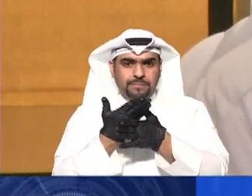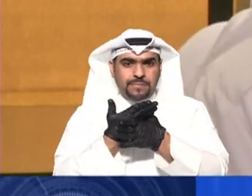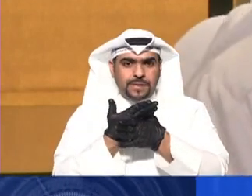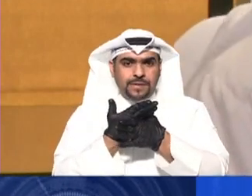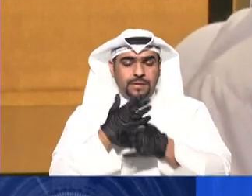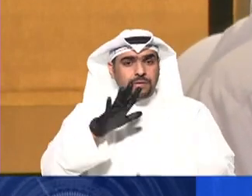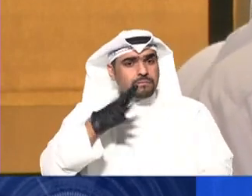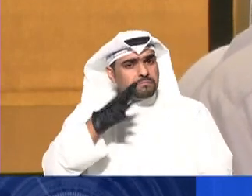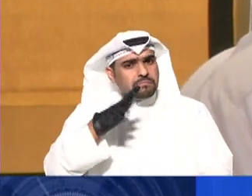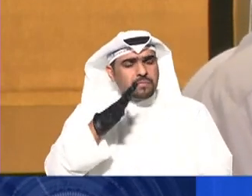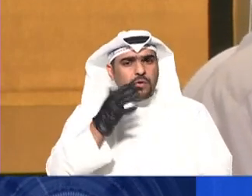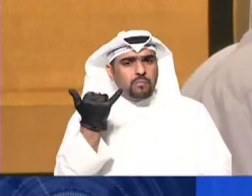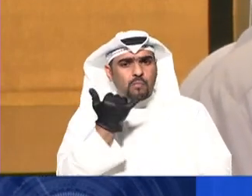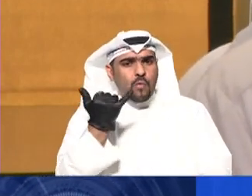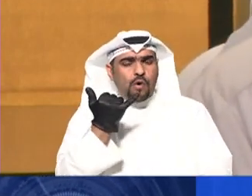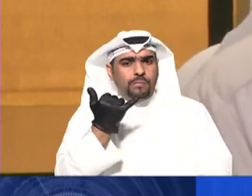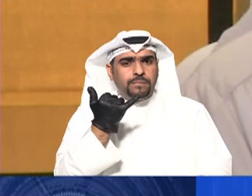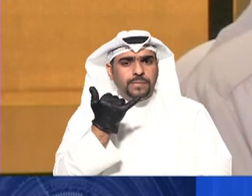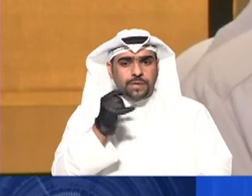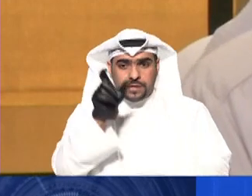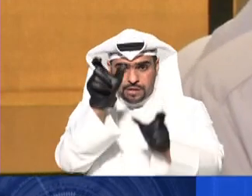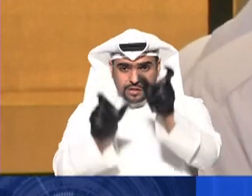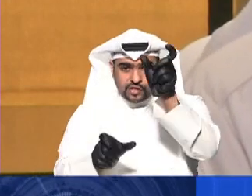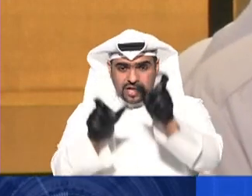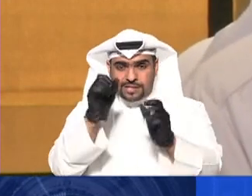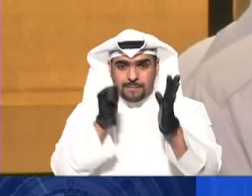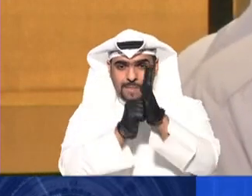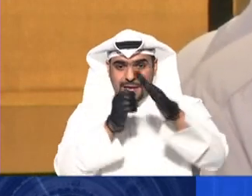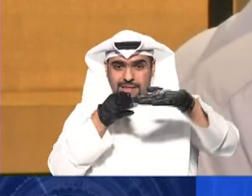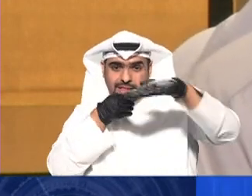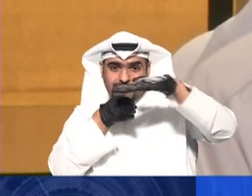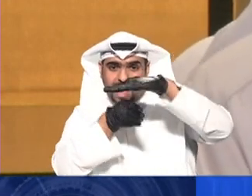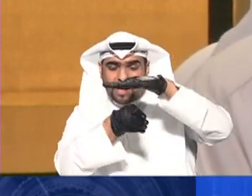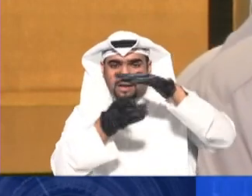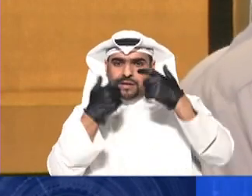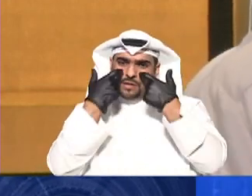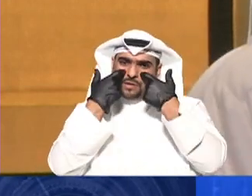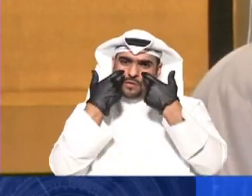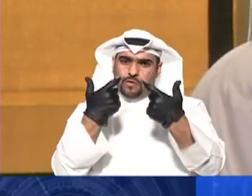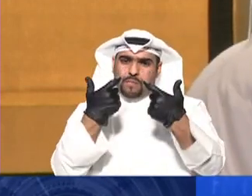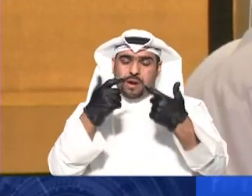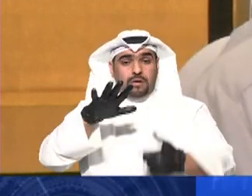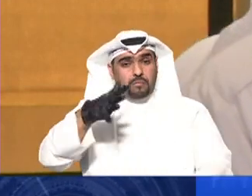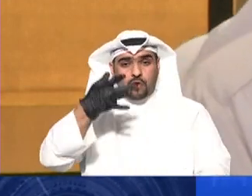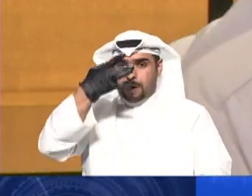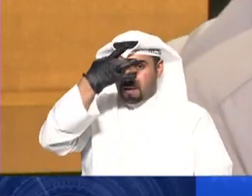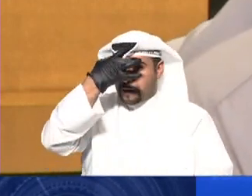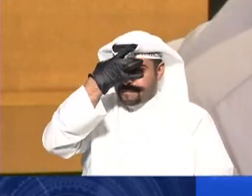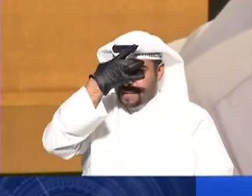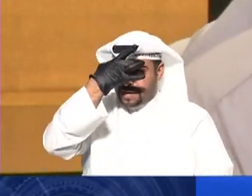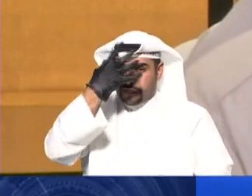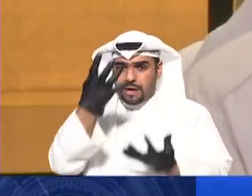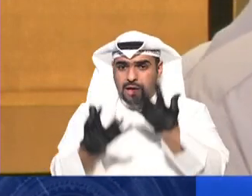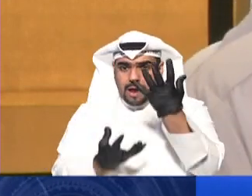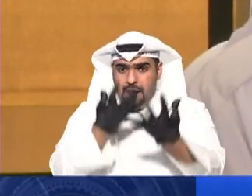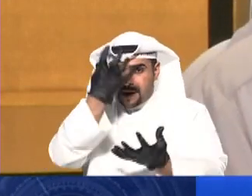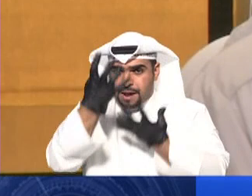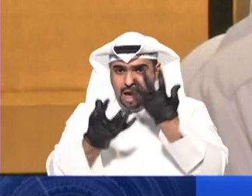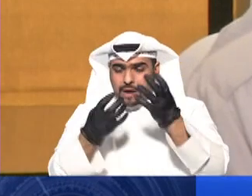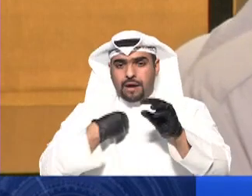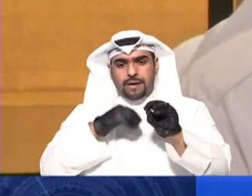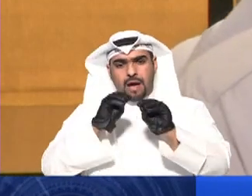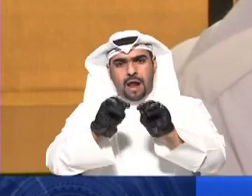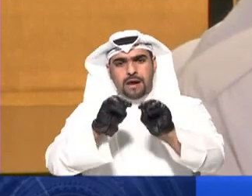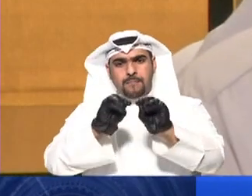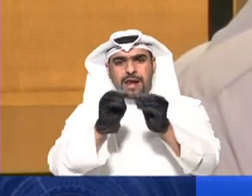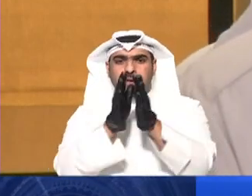نريد الآن من المواطنين والمقيمين اللي داخل البيت أن يكون لا سمح الله عندهم في إصابات أو لا سمح الله تكون في حرائق داخل المنزل. فالكتيب